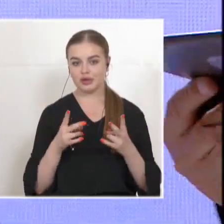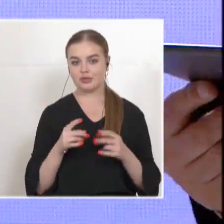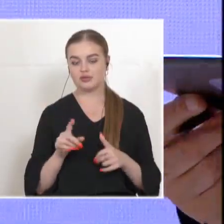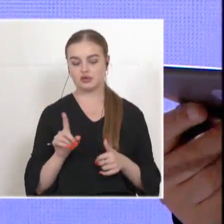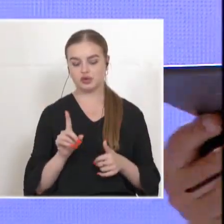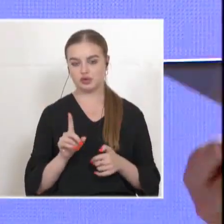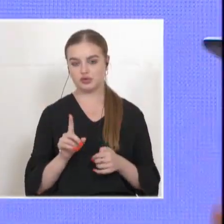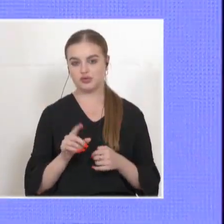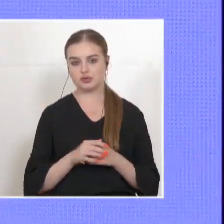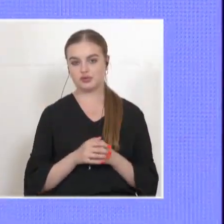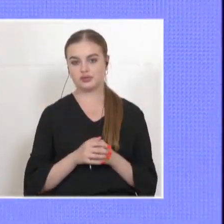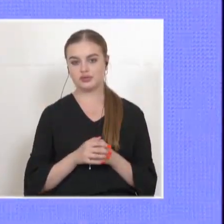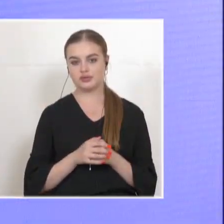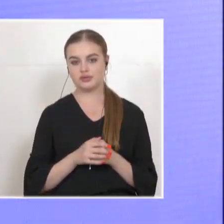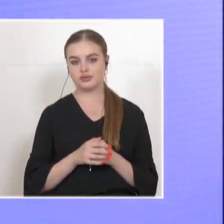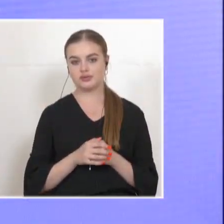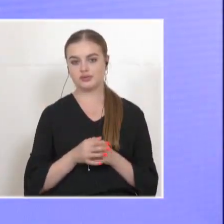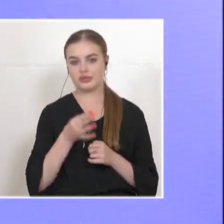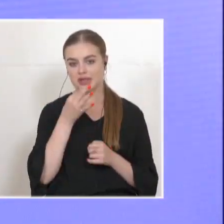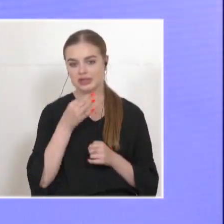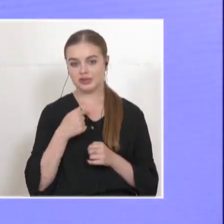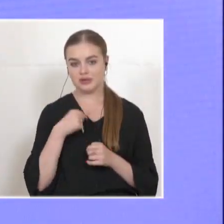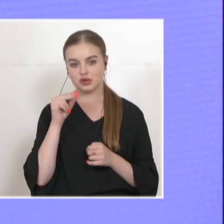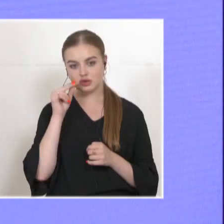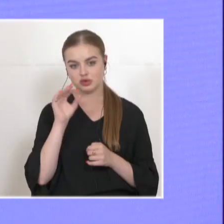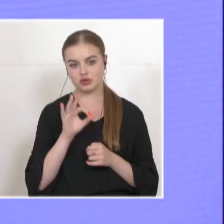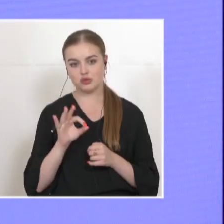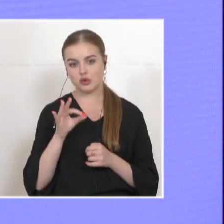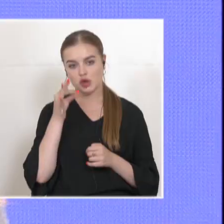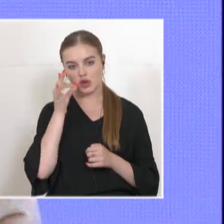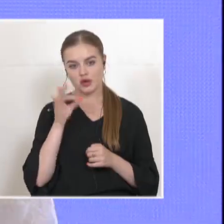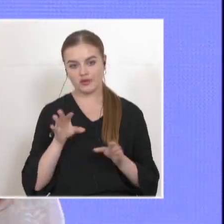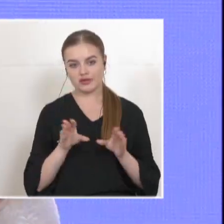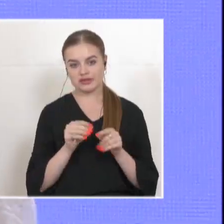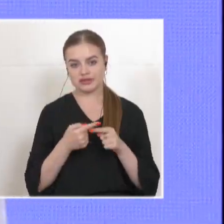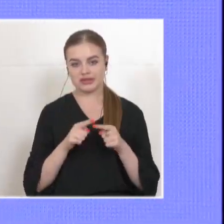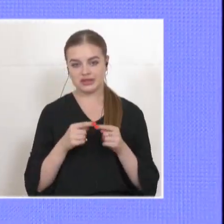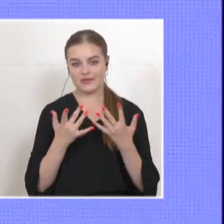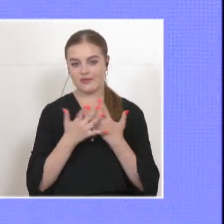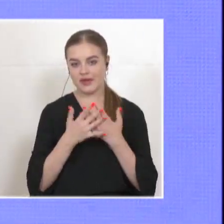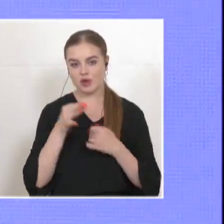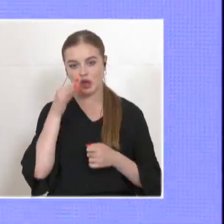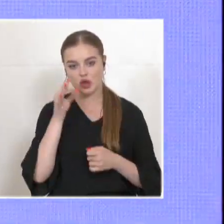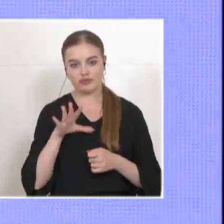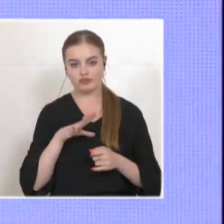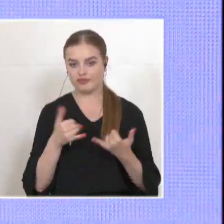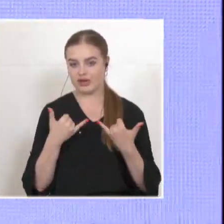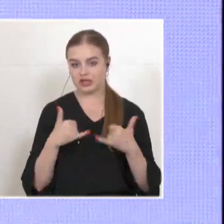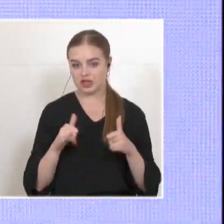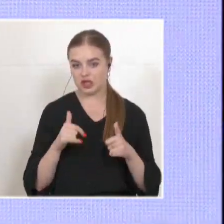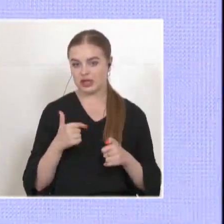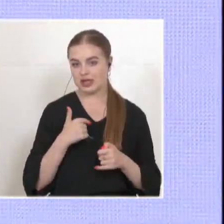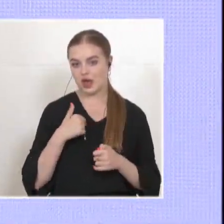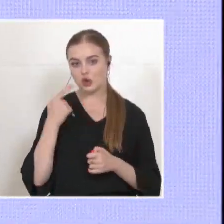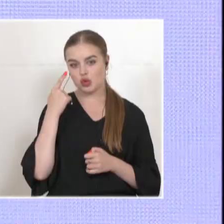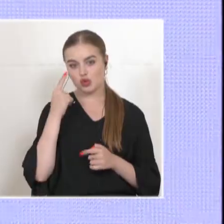допомога. Розкажіть мені трошки про досвід свій з цим фільмом. Досвід був вражаючий. Я